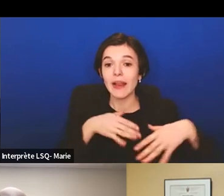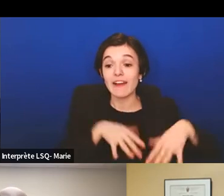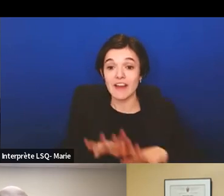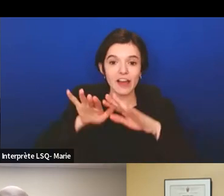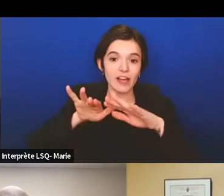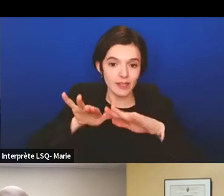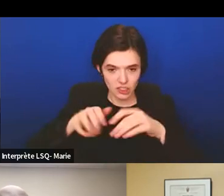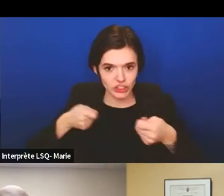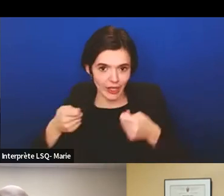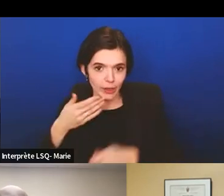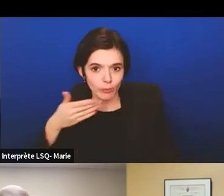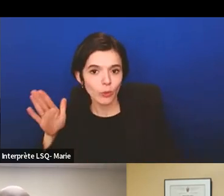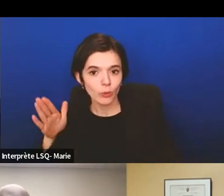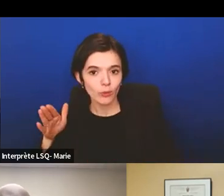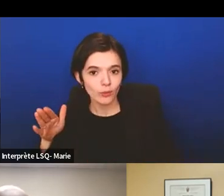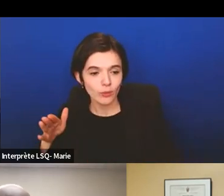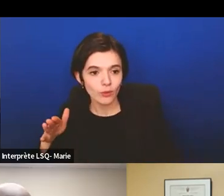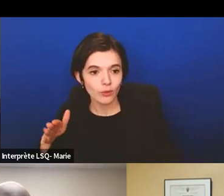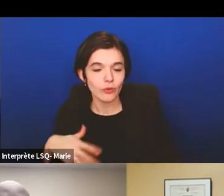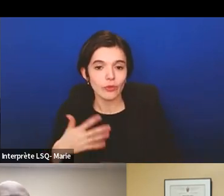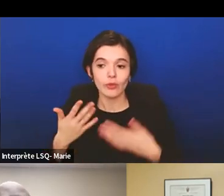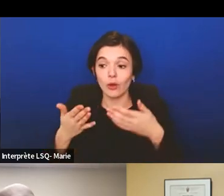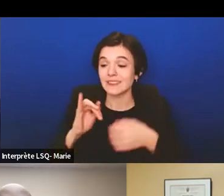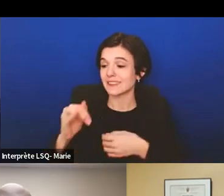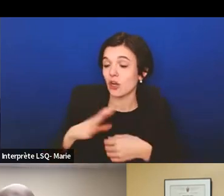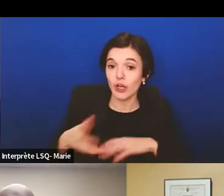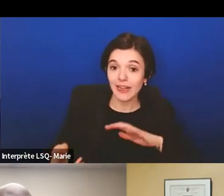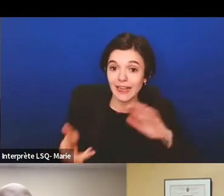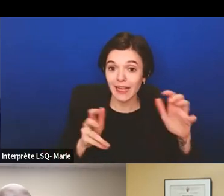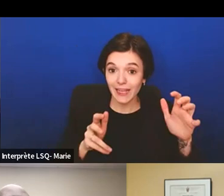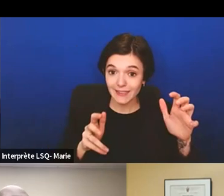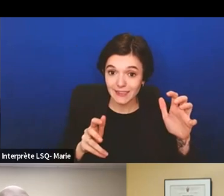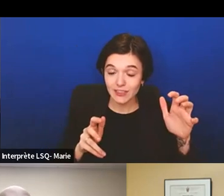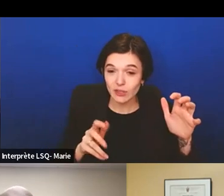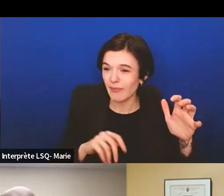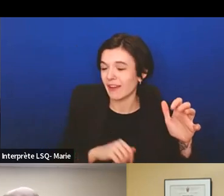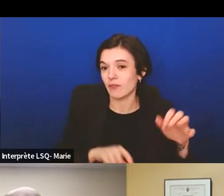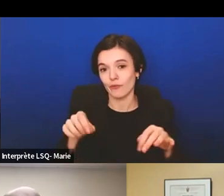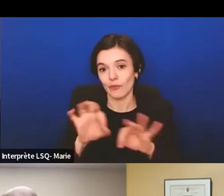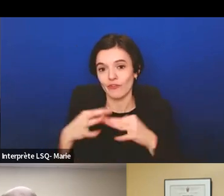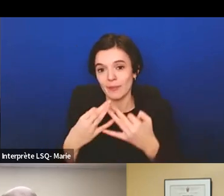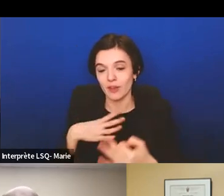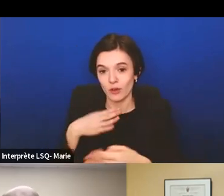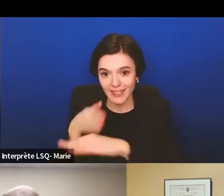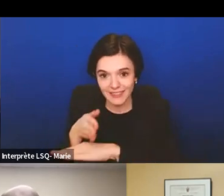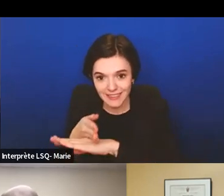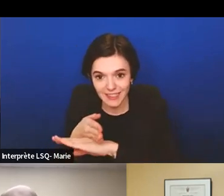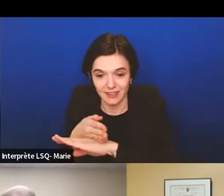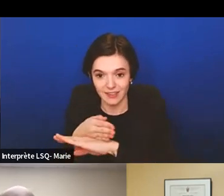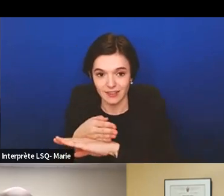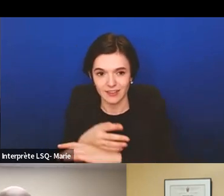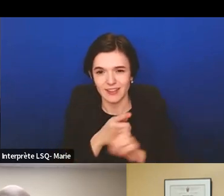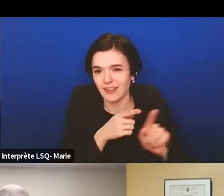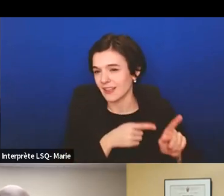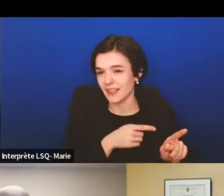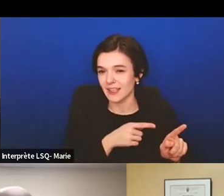ils essaient de faire en sorte que les familles aient accès. Donc, ce n'est pas verrouillé du tout. Au niveau du Québec, c'est pratiquement la même chose qu'on observe.